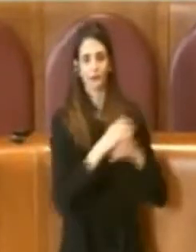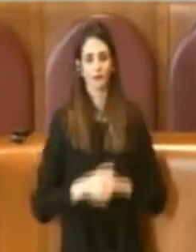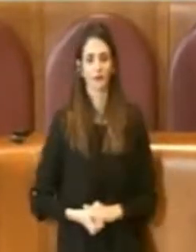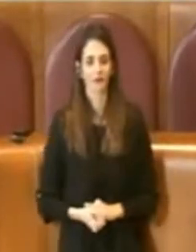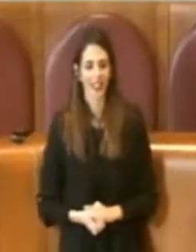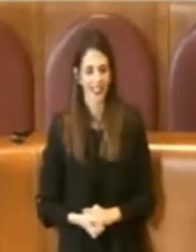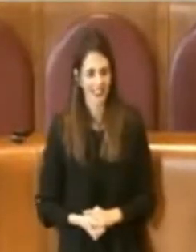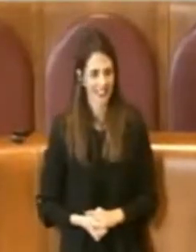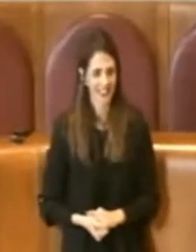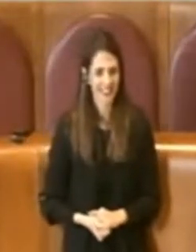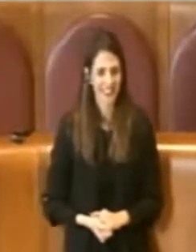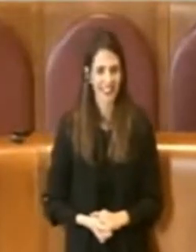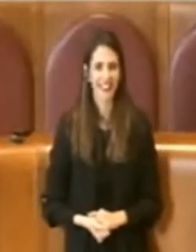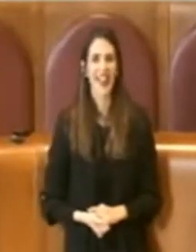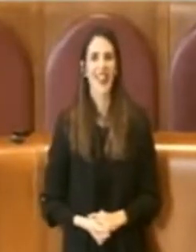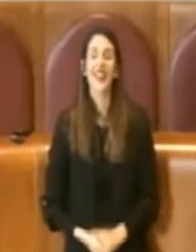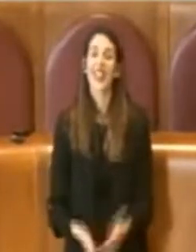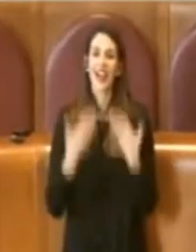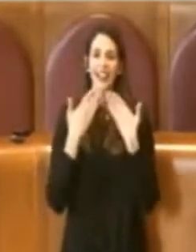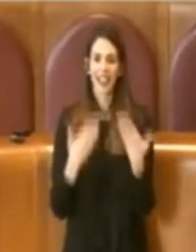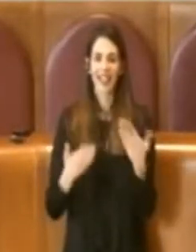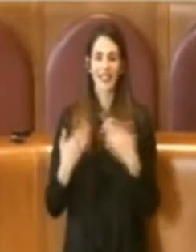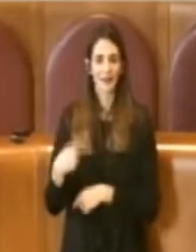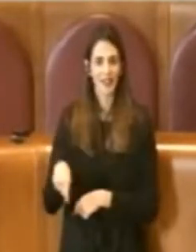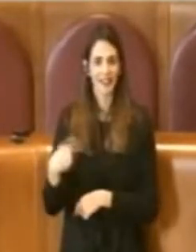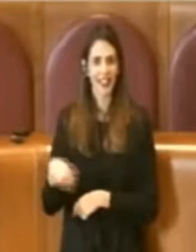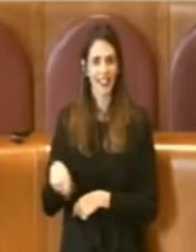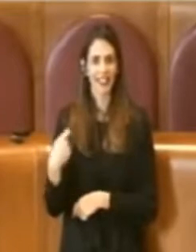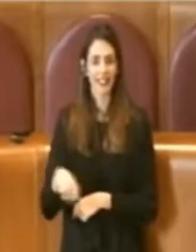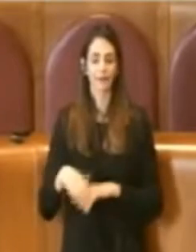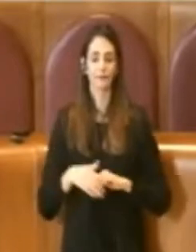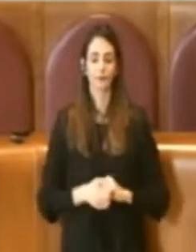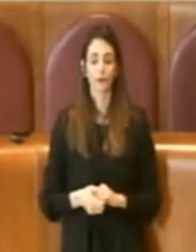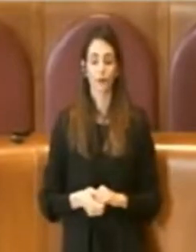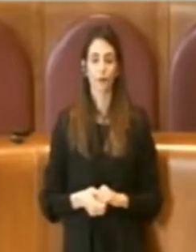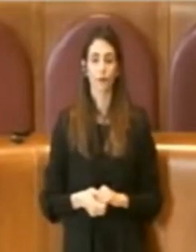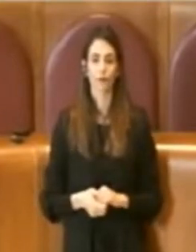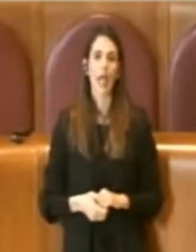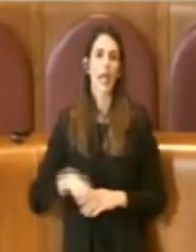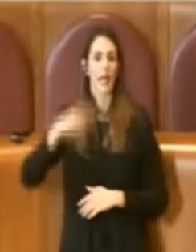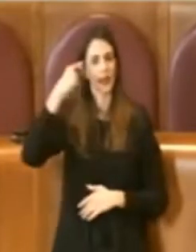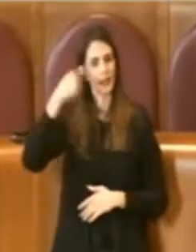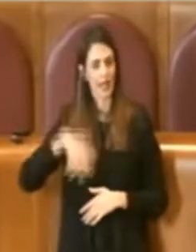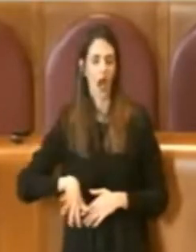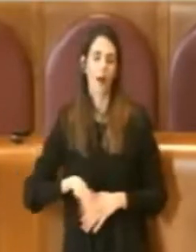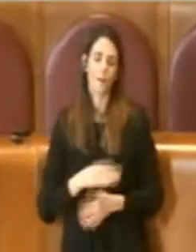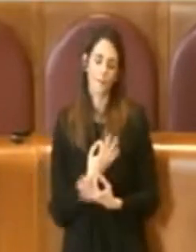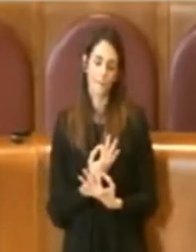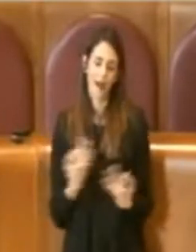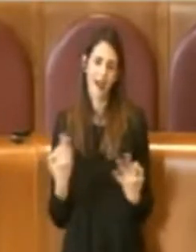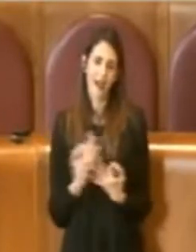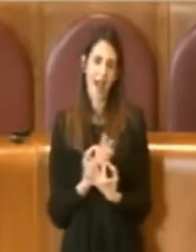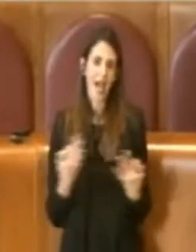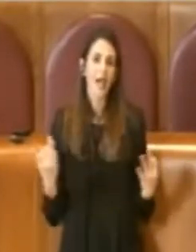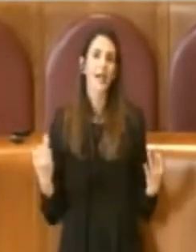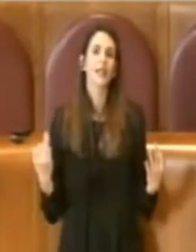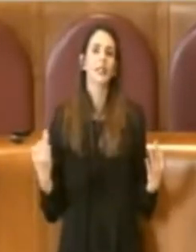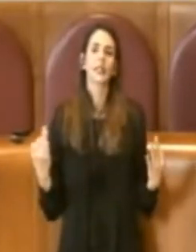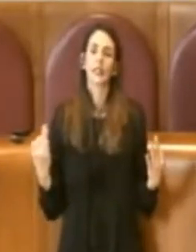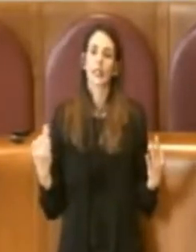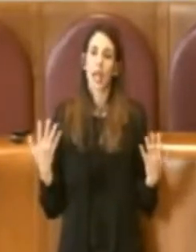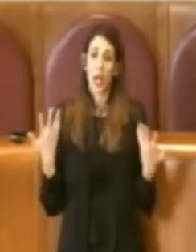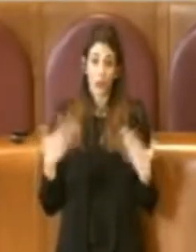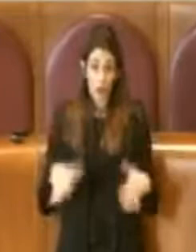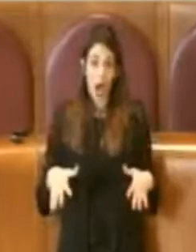Sì, allora, grazie Presidente. Noi sappiamo benissimo, abbiamo fatto diverse